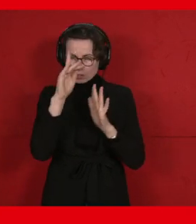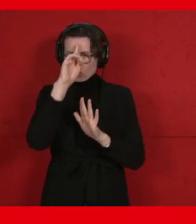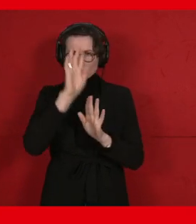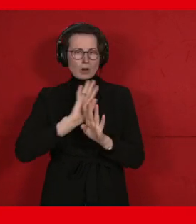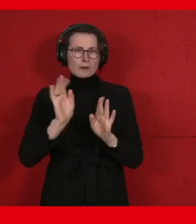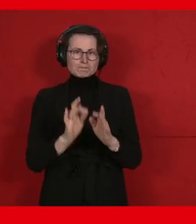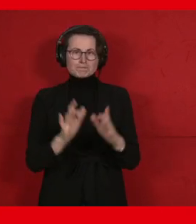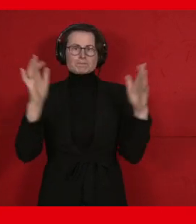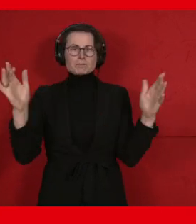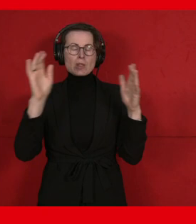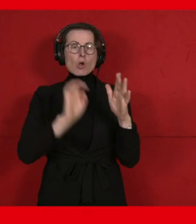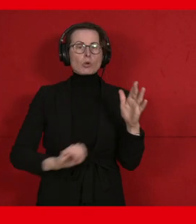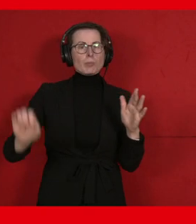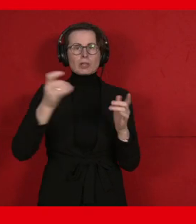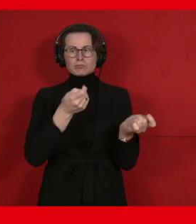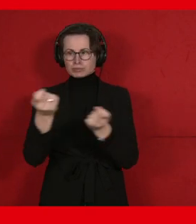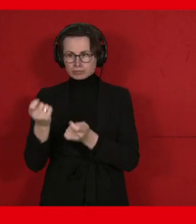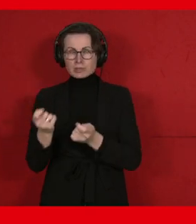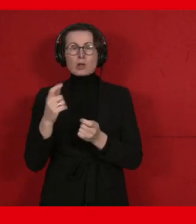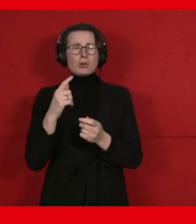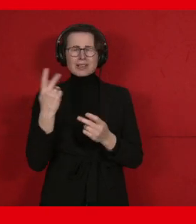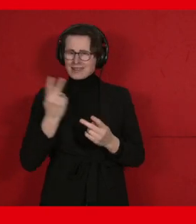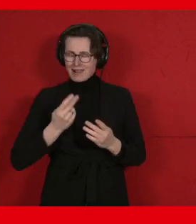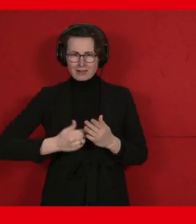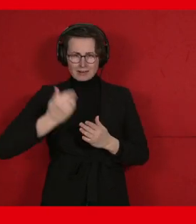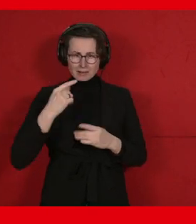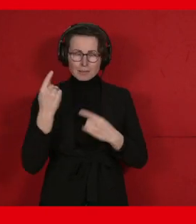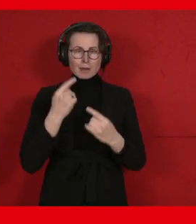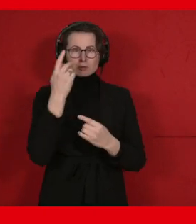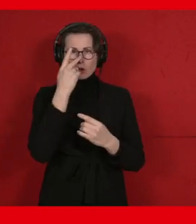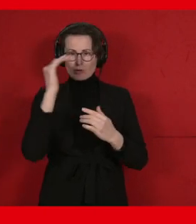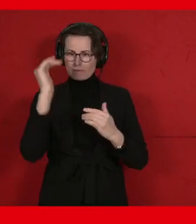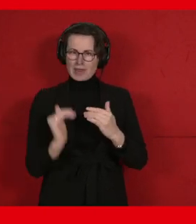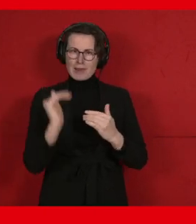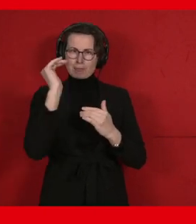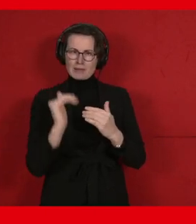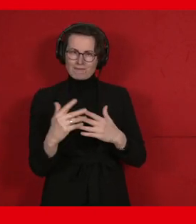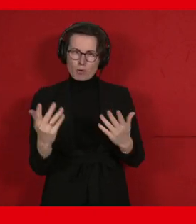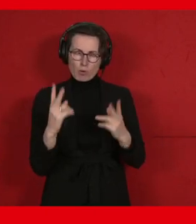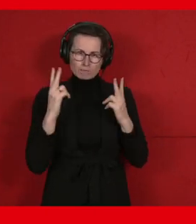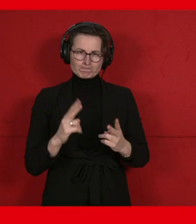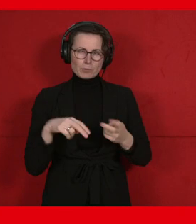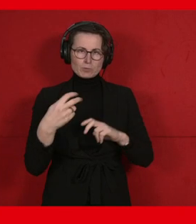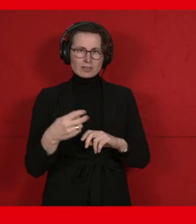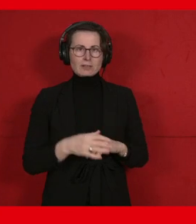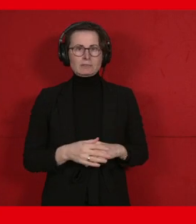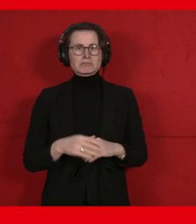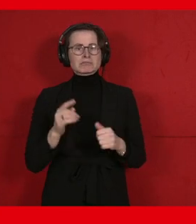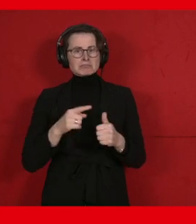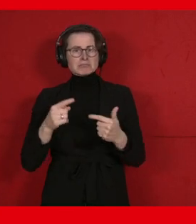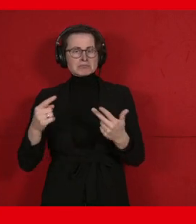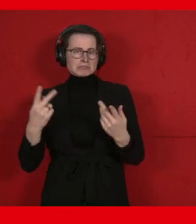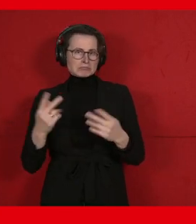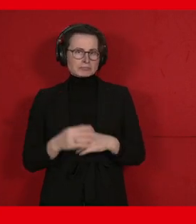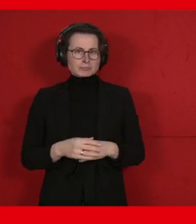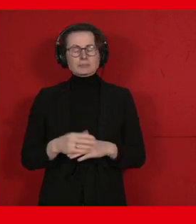europäisch koordinieren und eben auch bei allen Initiativen schauen, dass es auf der richtigen Ebene umgesetzt wird. Das sind, glaube ich, die wichtigen Dinge. Daneben